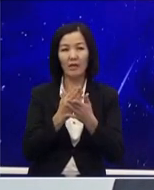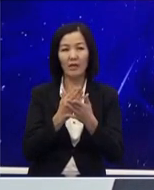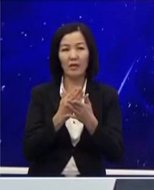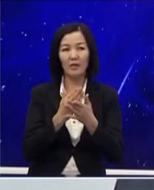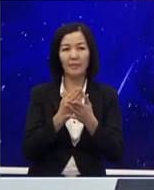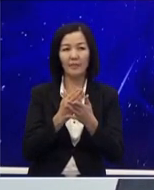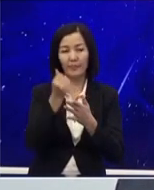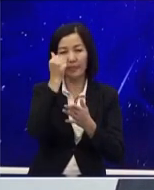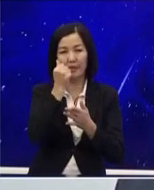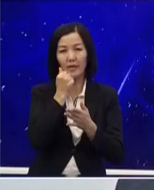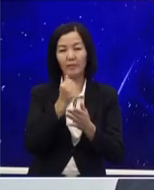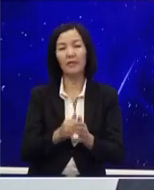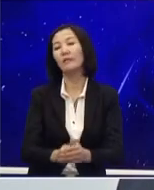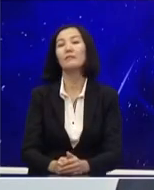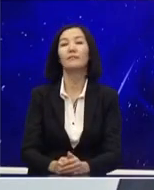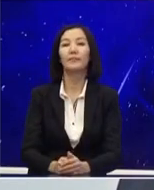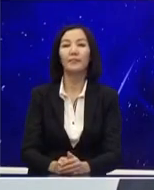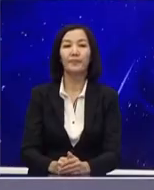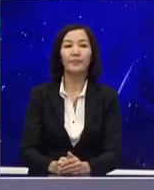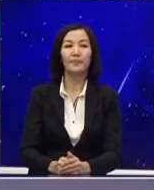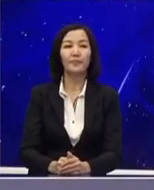Құдайдың ауызға салған сөзін айтық деп ойлаймын.